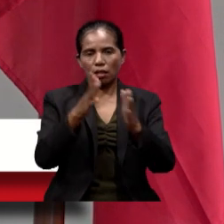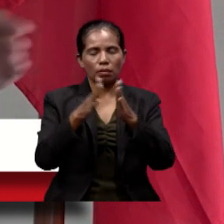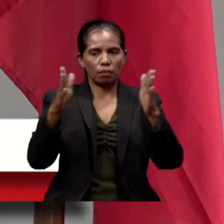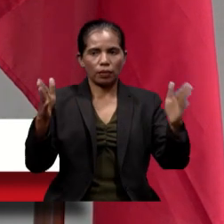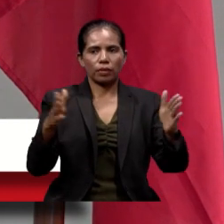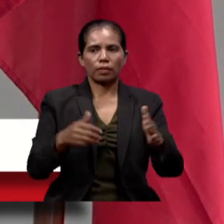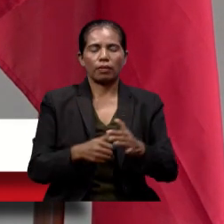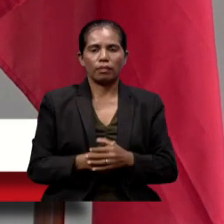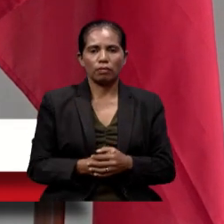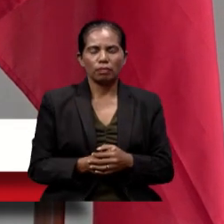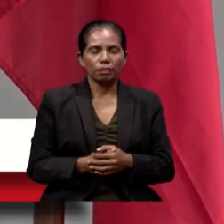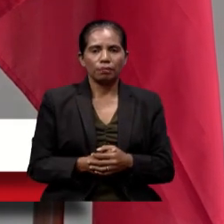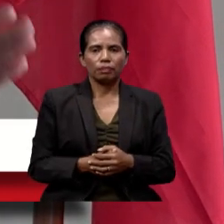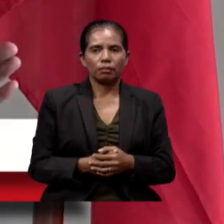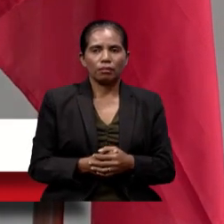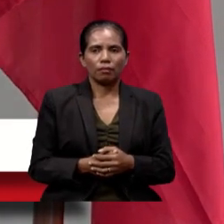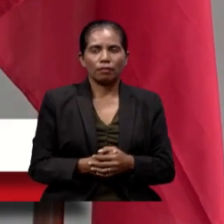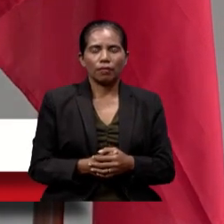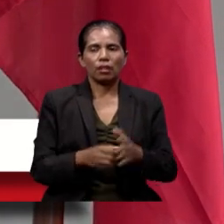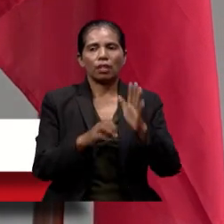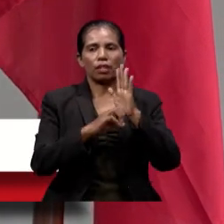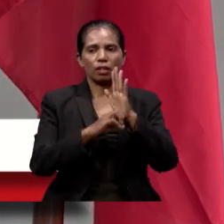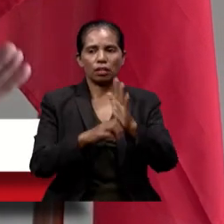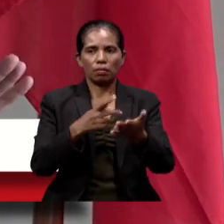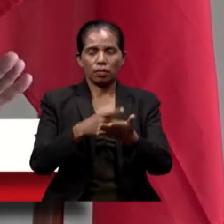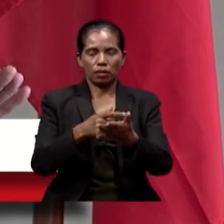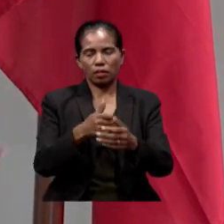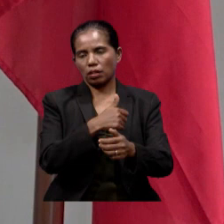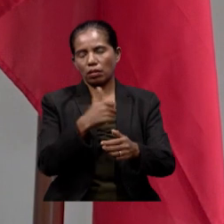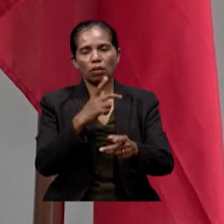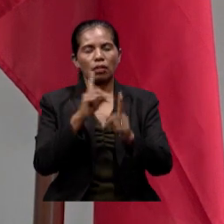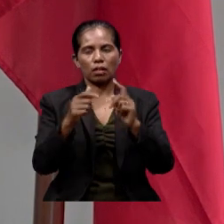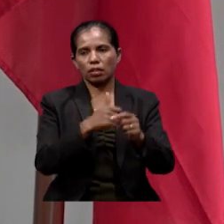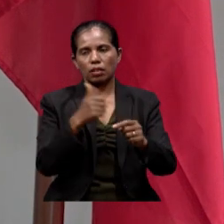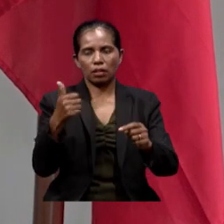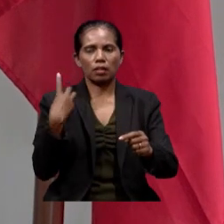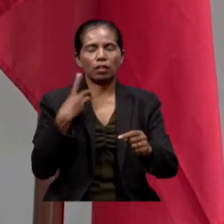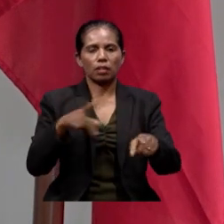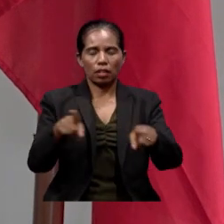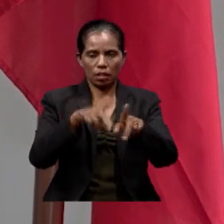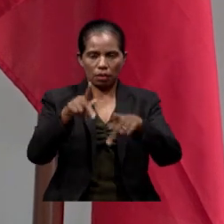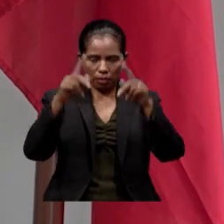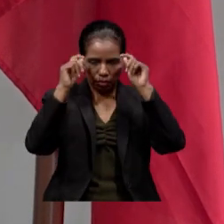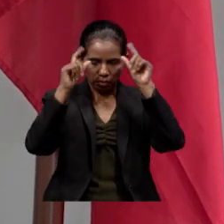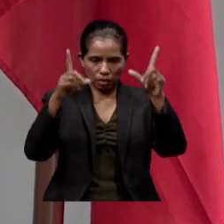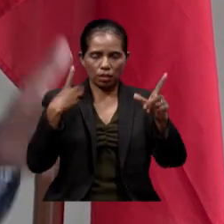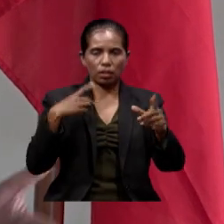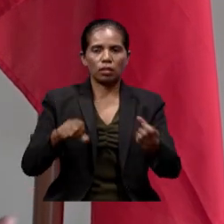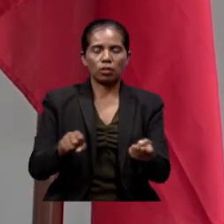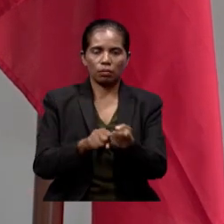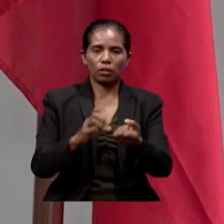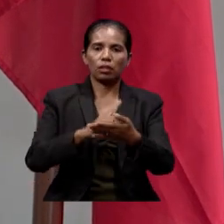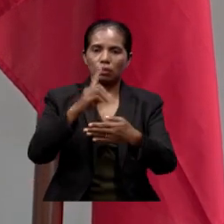ketre se tem komesa. Projeto sna de mekor ne bot sigo kire. Ita stimoroa, ita kare kontribui ber nezule to